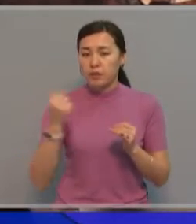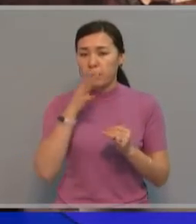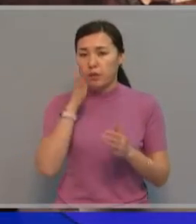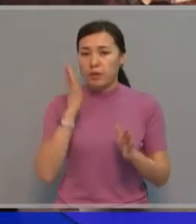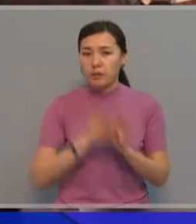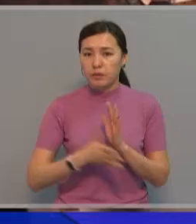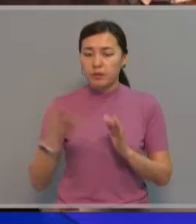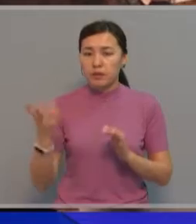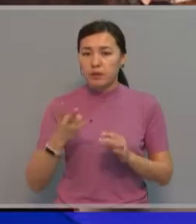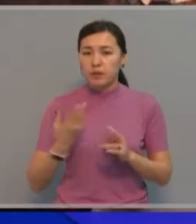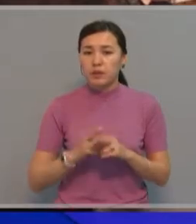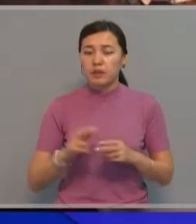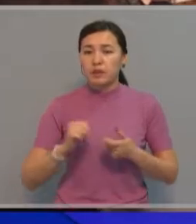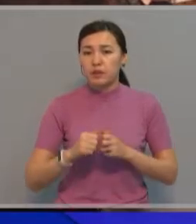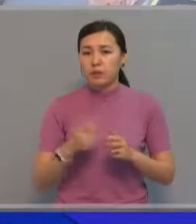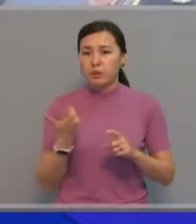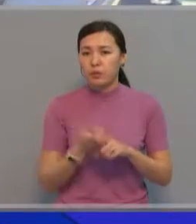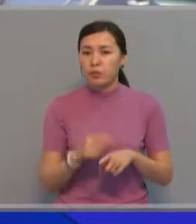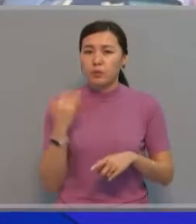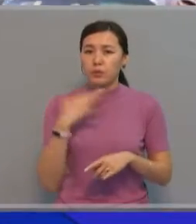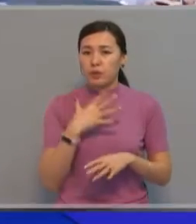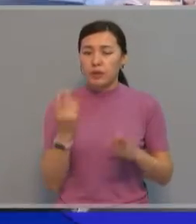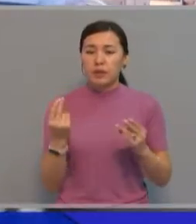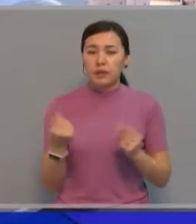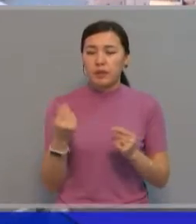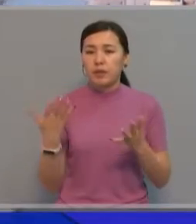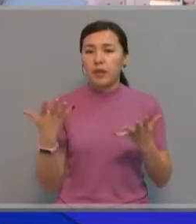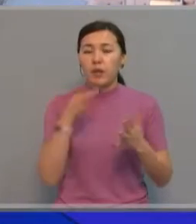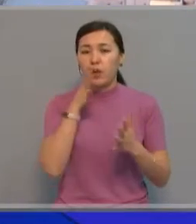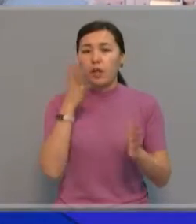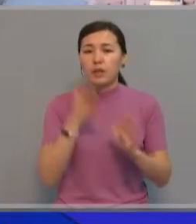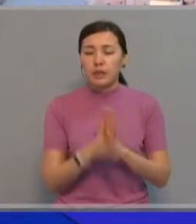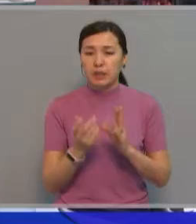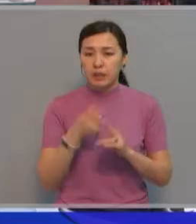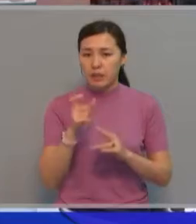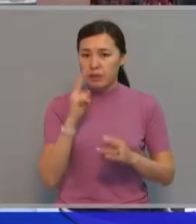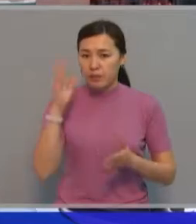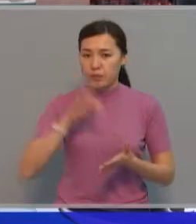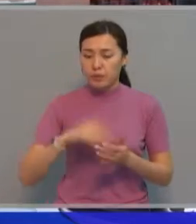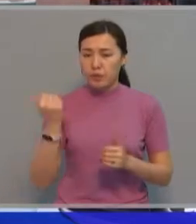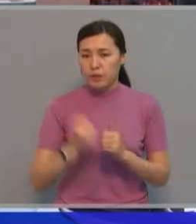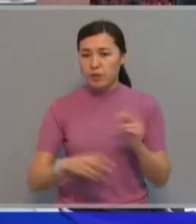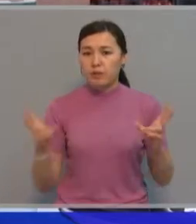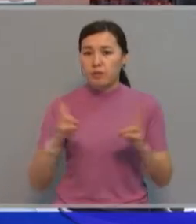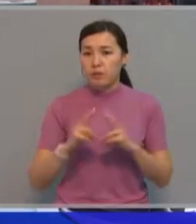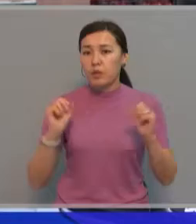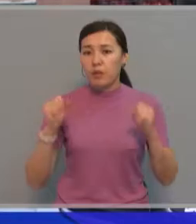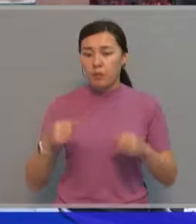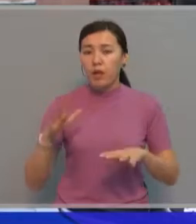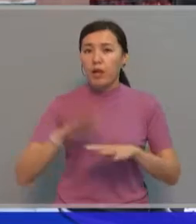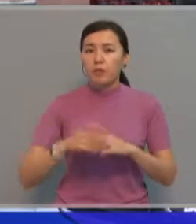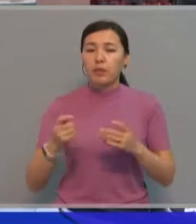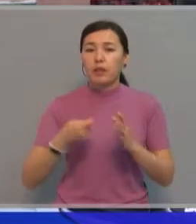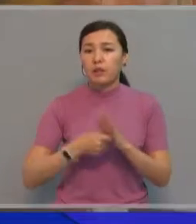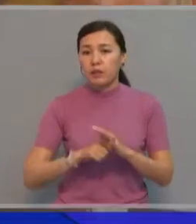жоғалту керек кәсіпкер. Бұл сондай да жағдайлар өте көп. Арзымаған ақша үшін қаншама уақытын жоғалтып жүргендерді Шымкенттен көптеп кездестіруге болады. Банктік